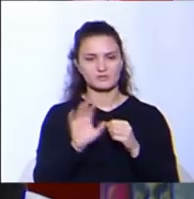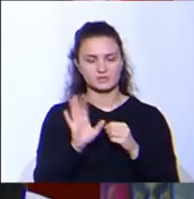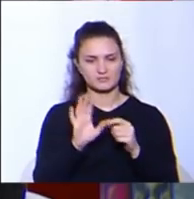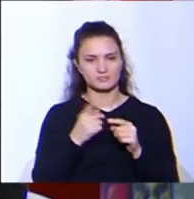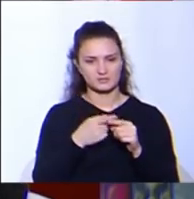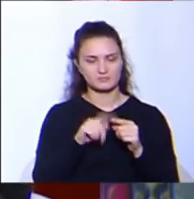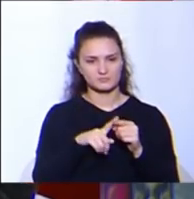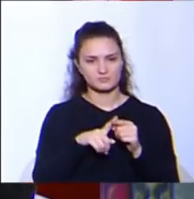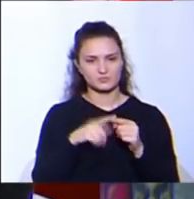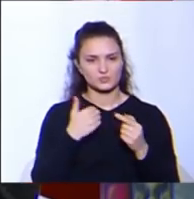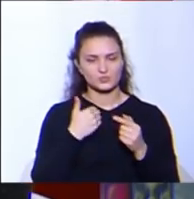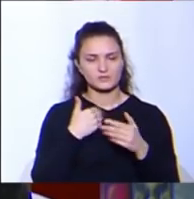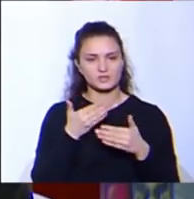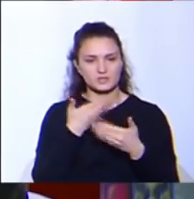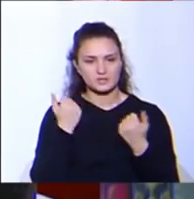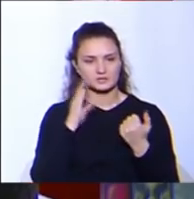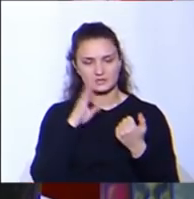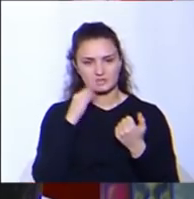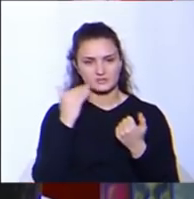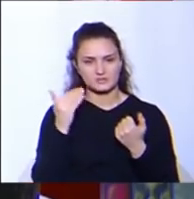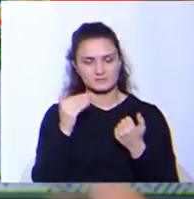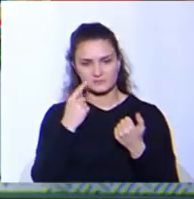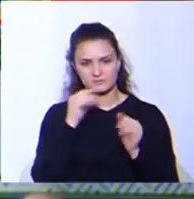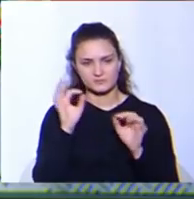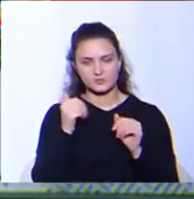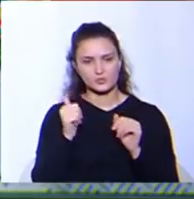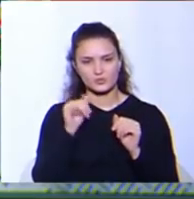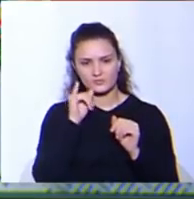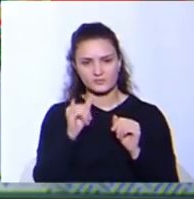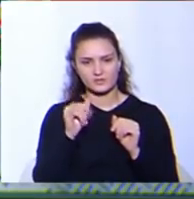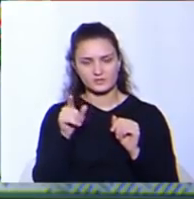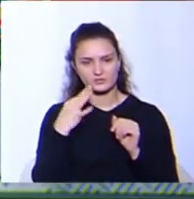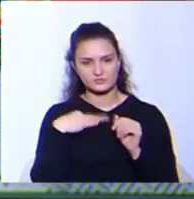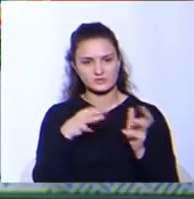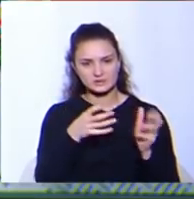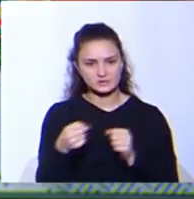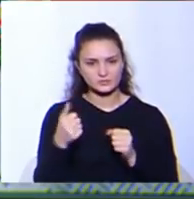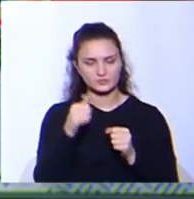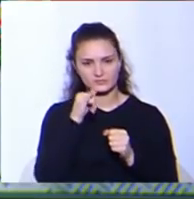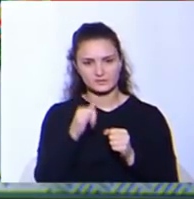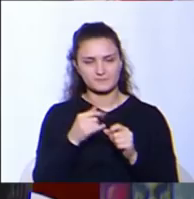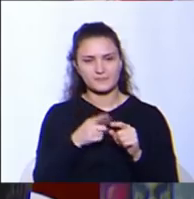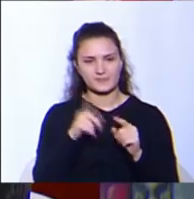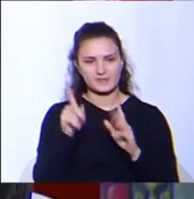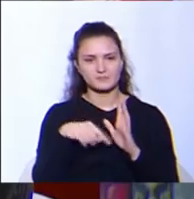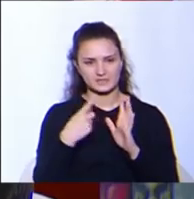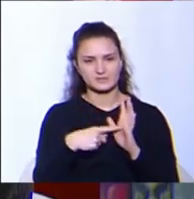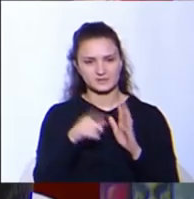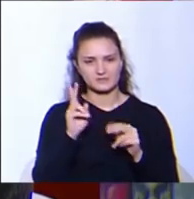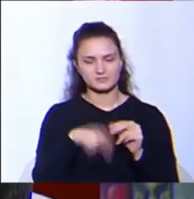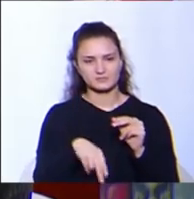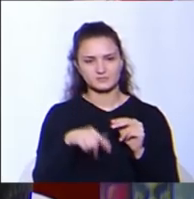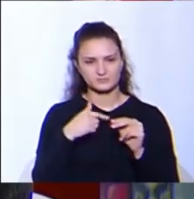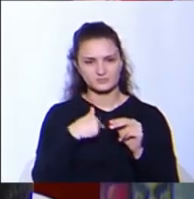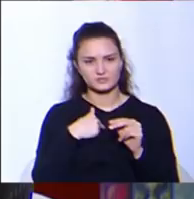გარემო, ან სურვილი არ გააჩნიათ, ხანდახან დედისთვისაც კი მითქვამს, რომ როგორ ვერ მოთოკე შუ შვილი. Მაგრამ მოდით აი ამ კითხვით დავამთავროთ ლევან